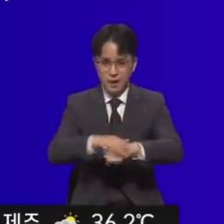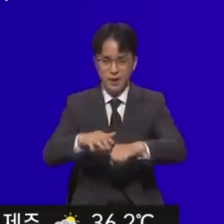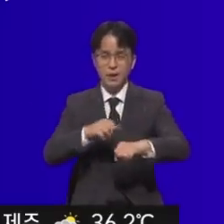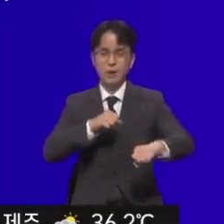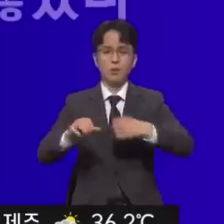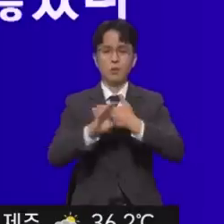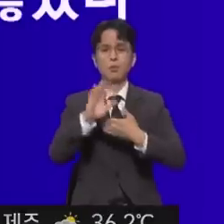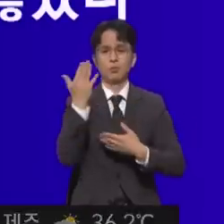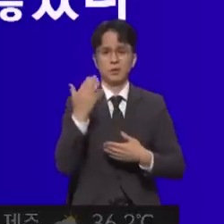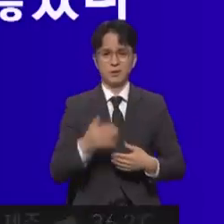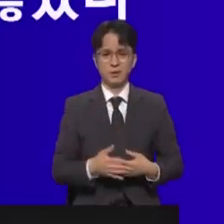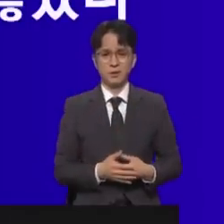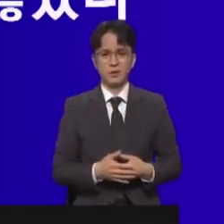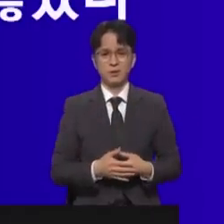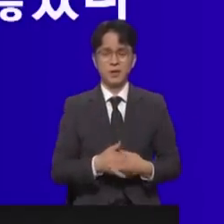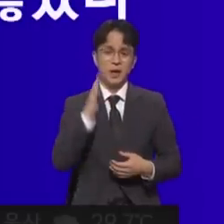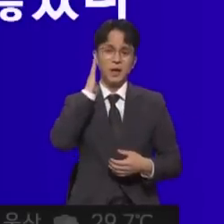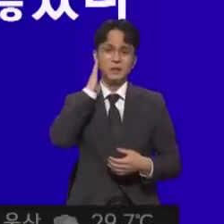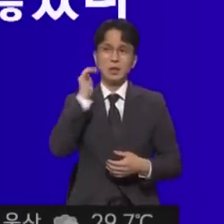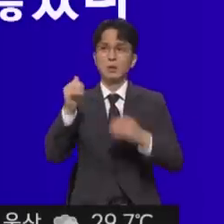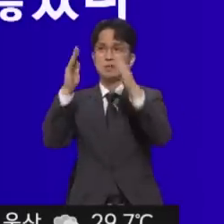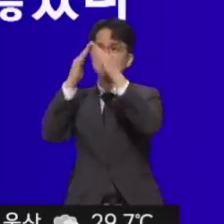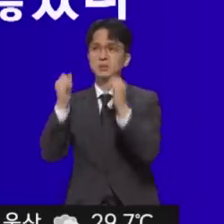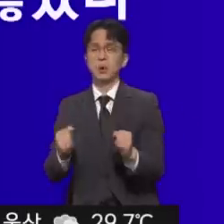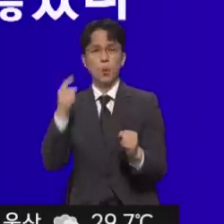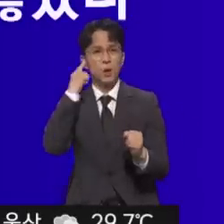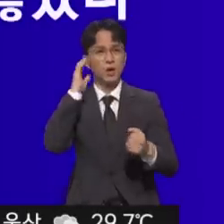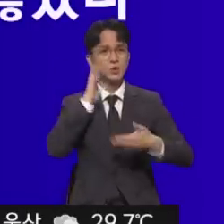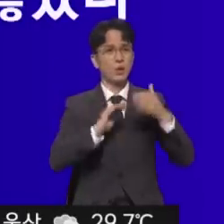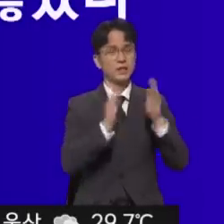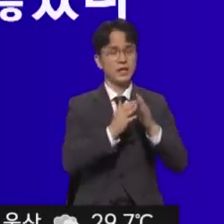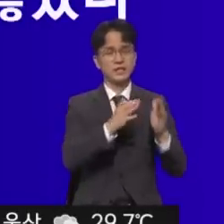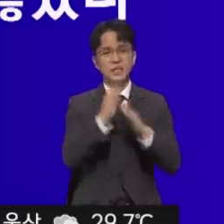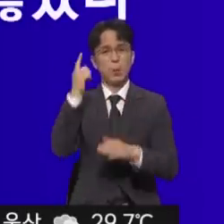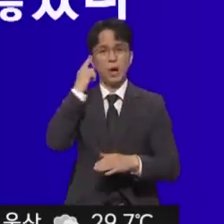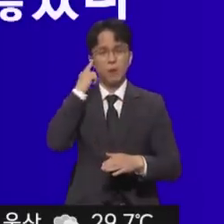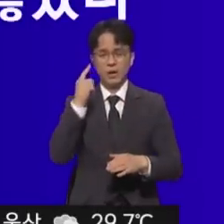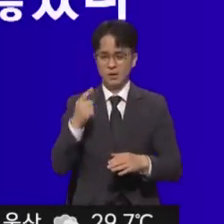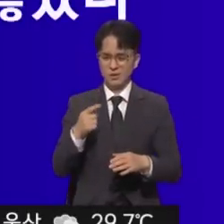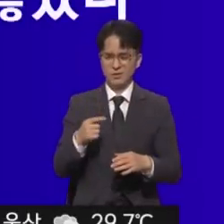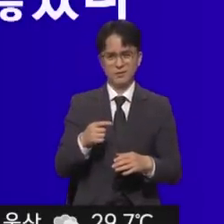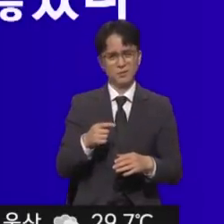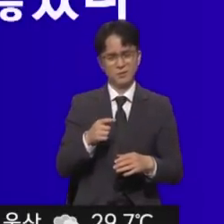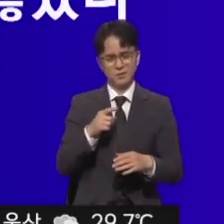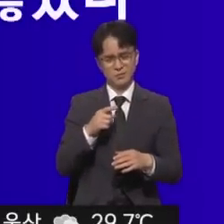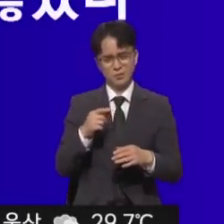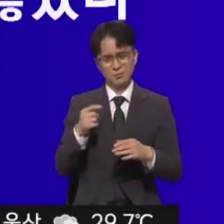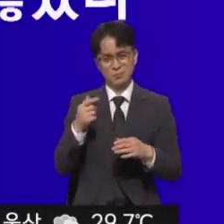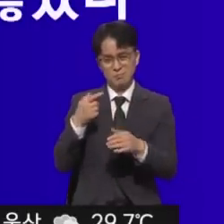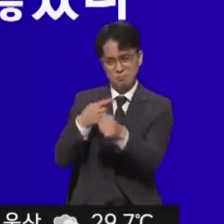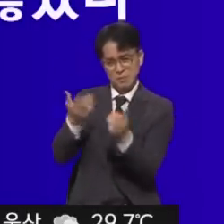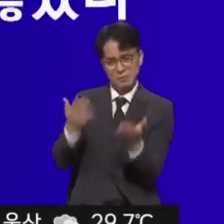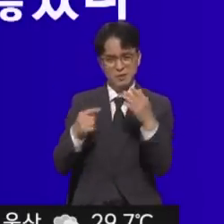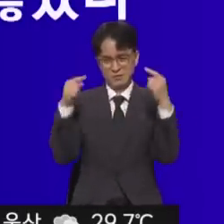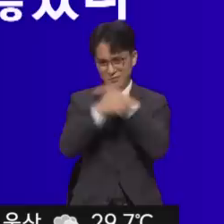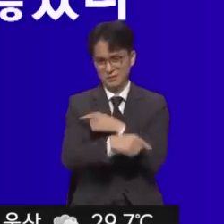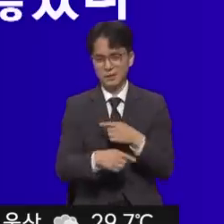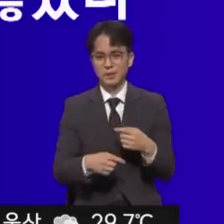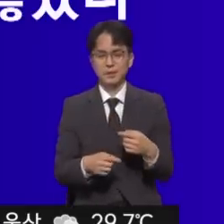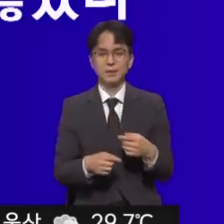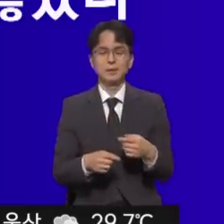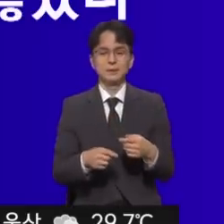돌아갈 수도 없는 것이고 9 대체 저리 2개가 썼더라 그거 아쉬운 부분이 대체 제가 아직 지금 구축이 안되어 있다고 한다면 이번 일을 계기로 해서